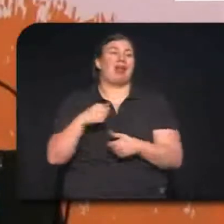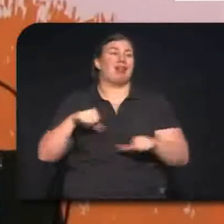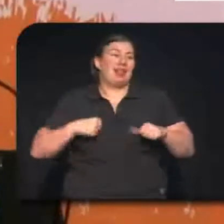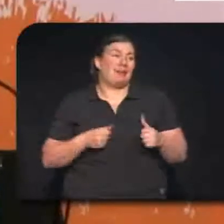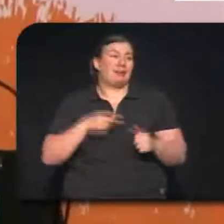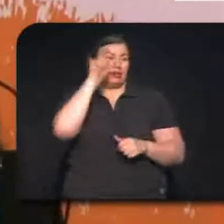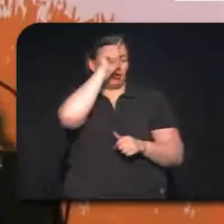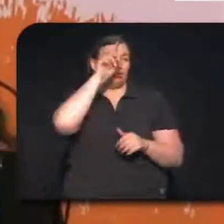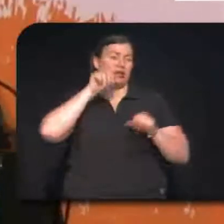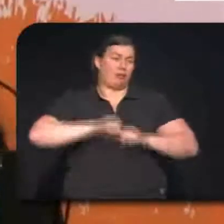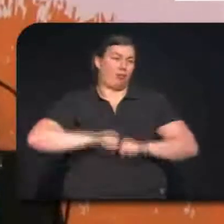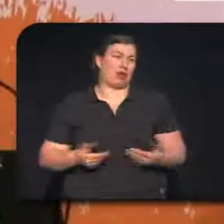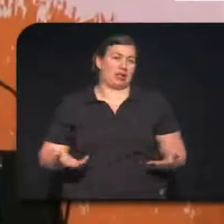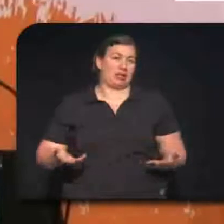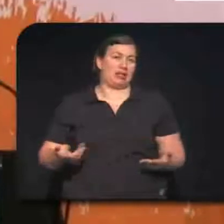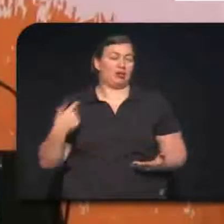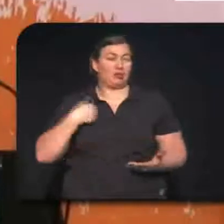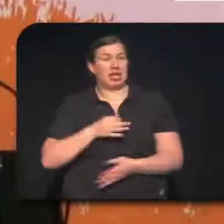Arbeit danke dafür